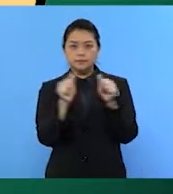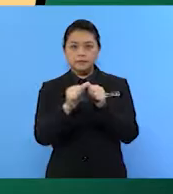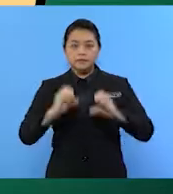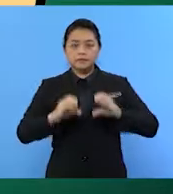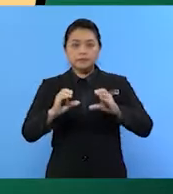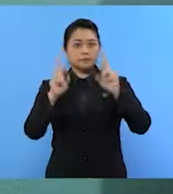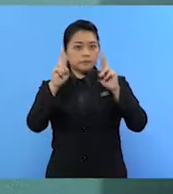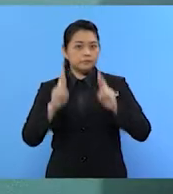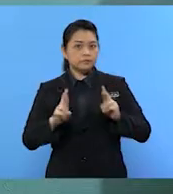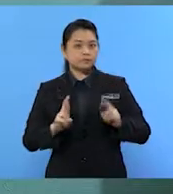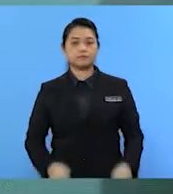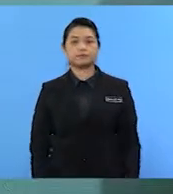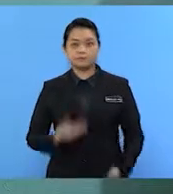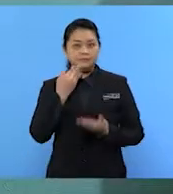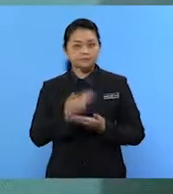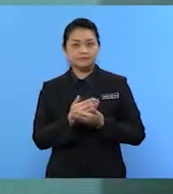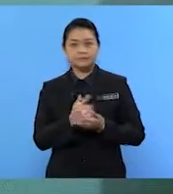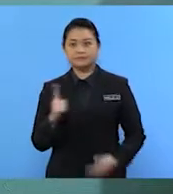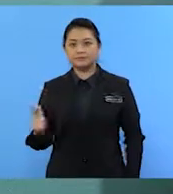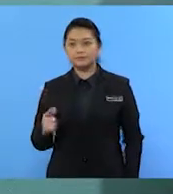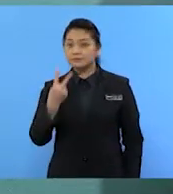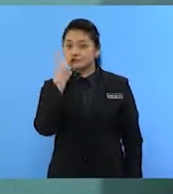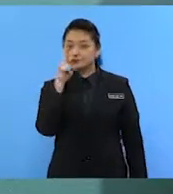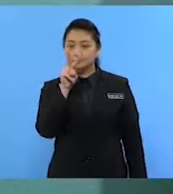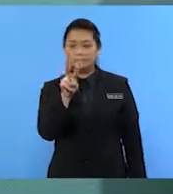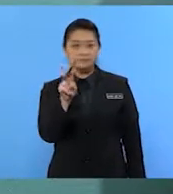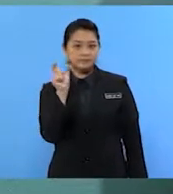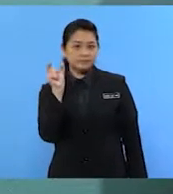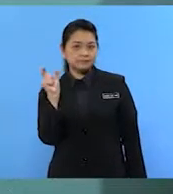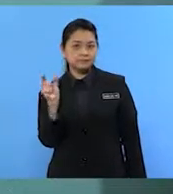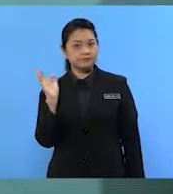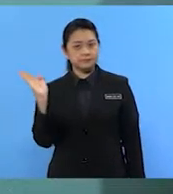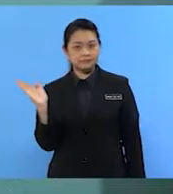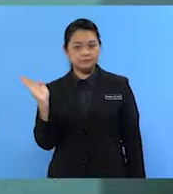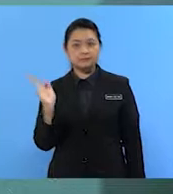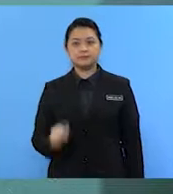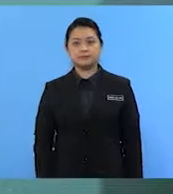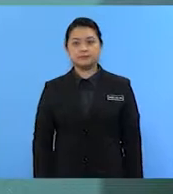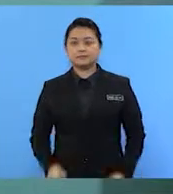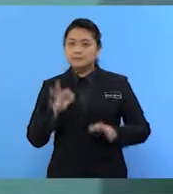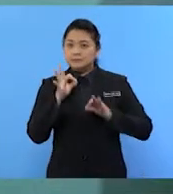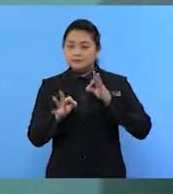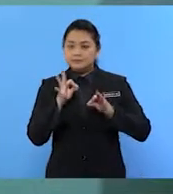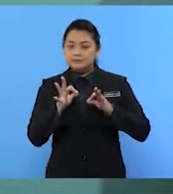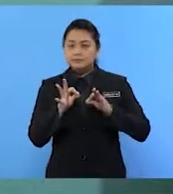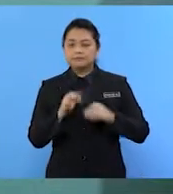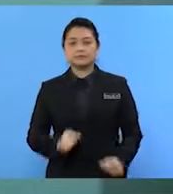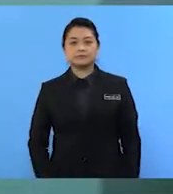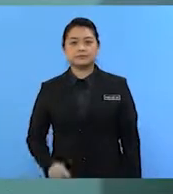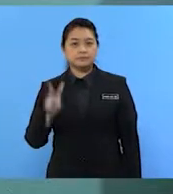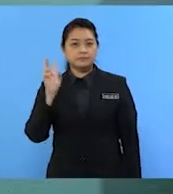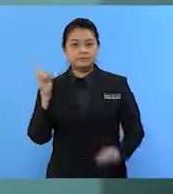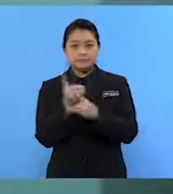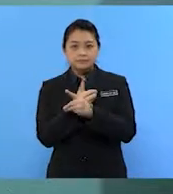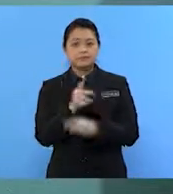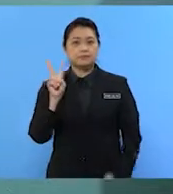kaedah rumus. Baiklah, perhatikan konsep ini. Sekiranya kita